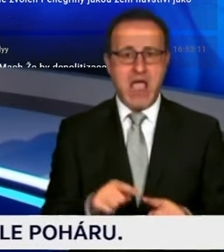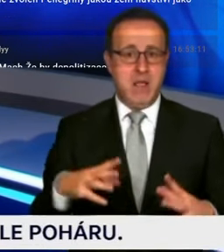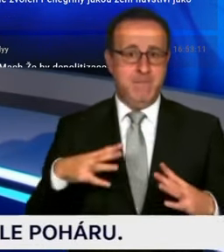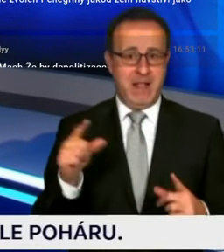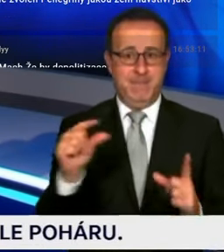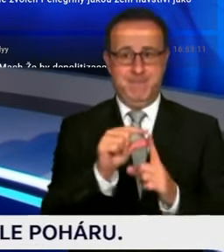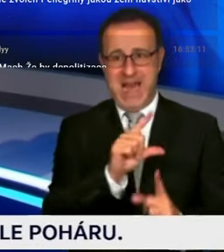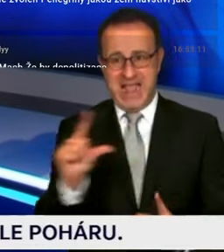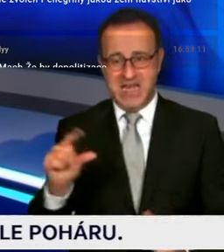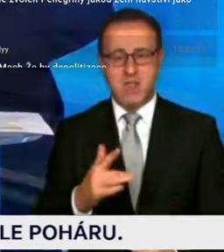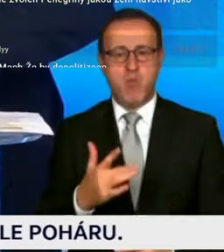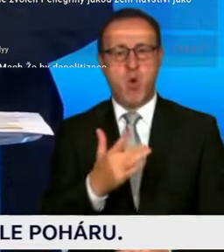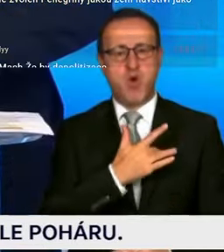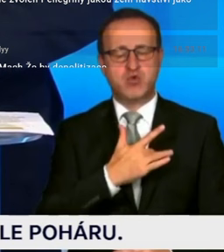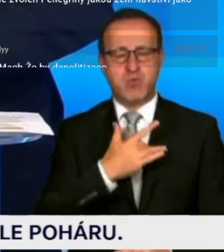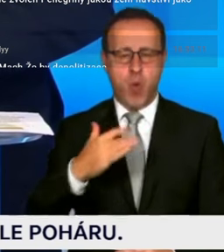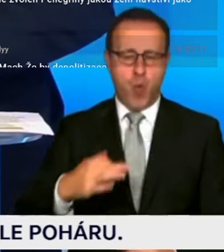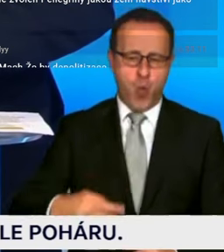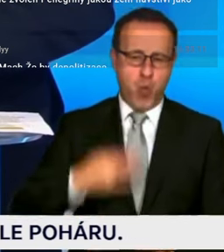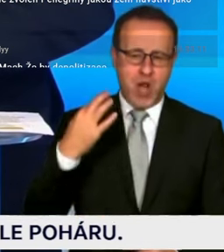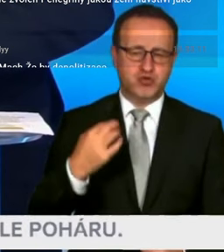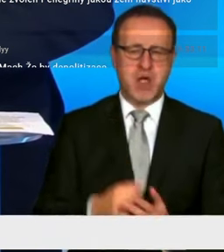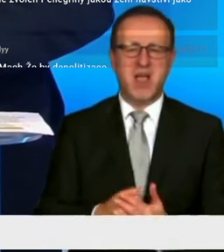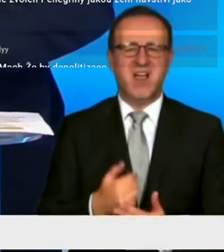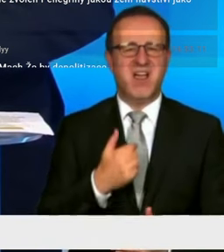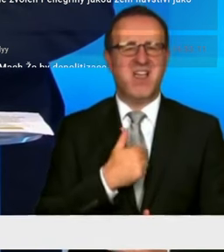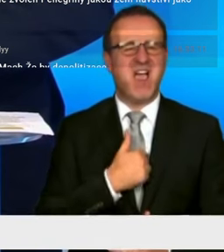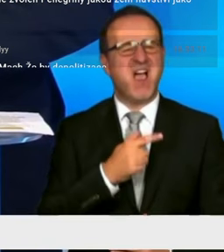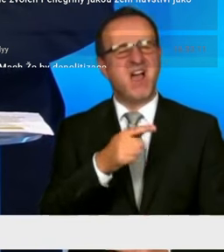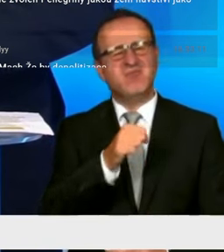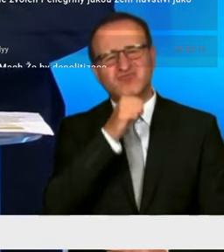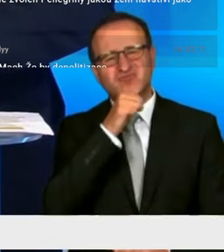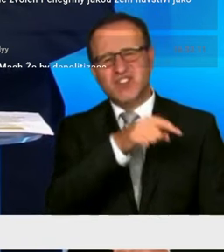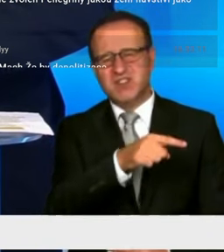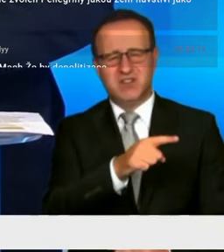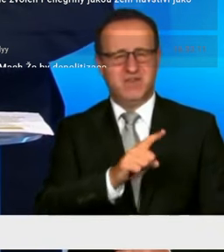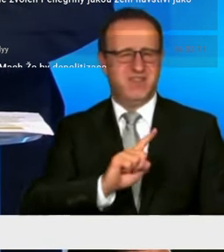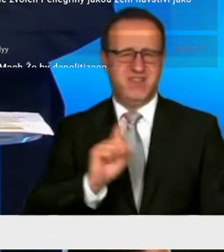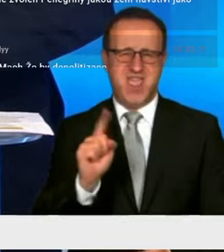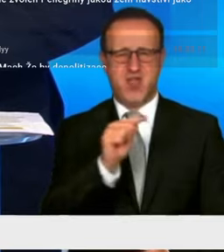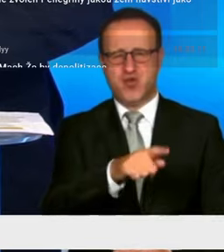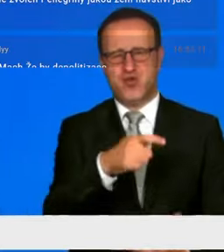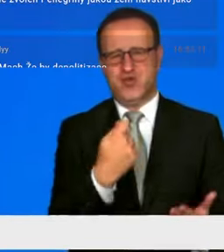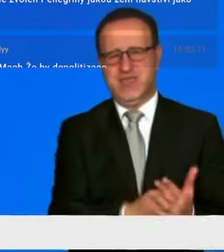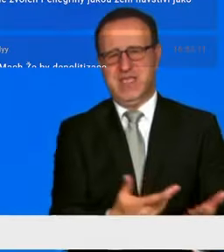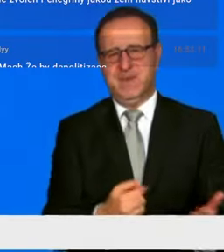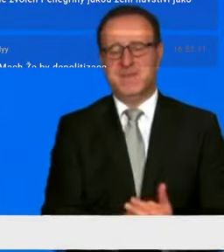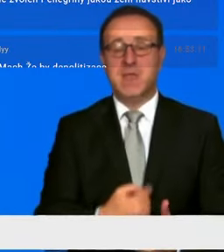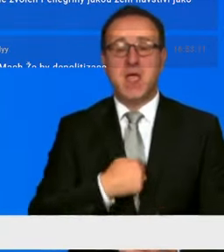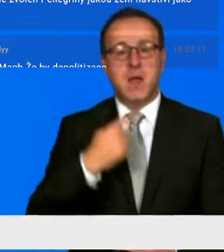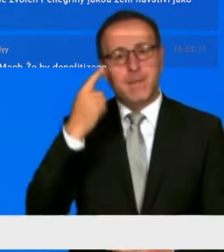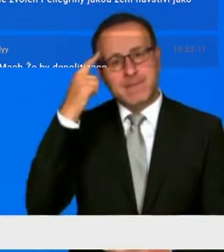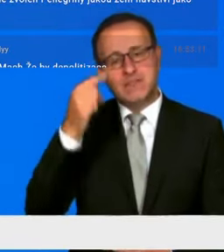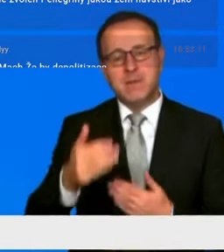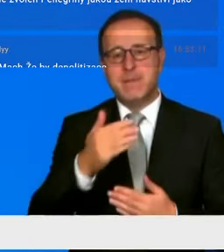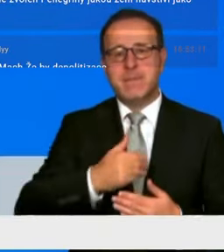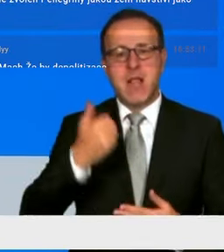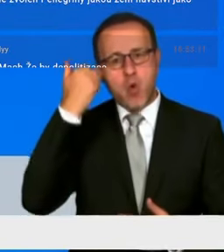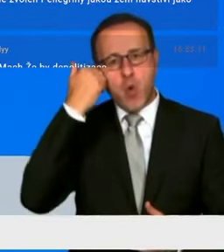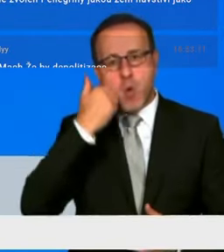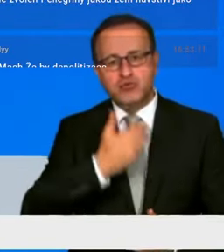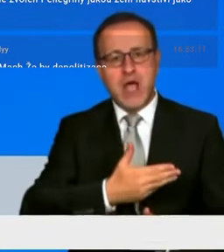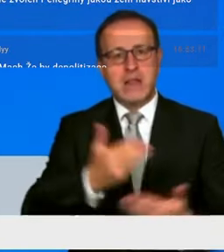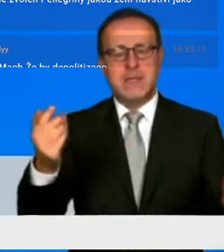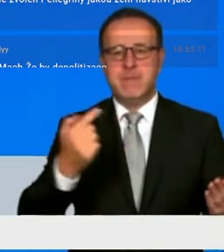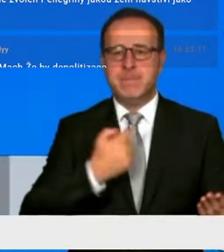osobnej integrity ja nie som prívržencom tohto myslím si že pred občanmi Slovenskej republiky a aspoň v rámci možnos sme